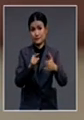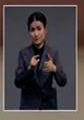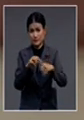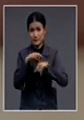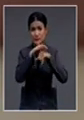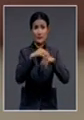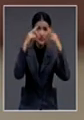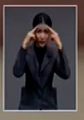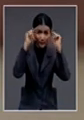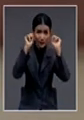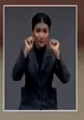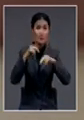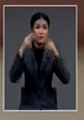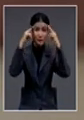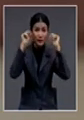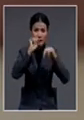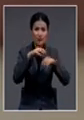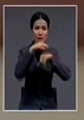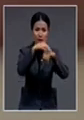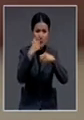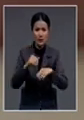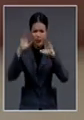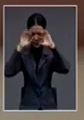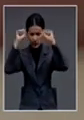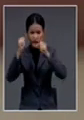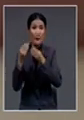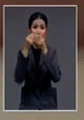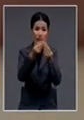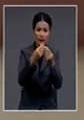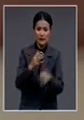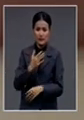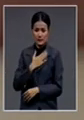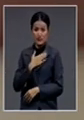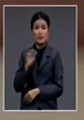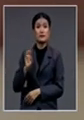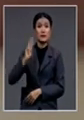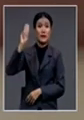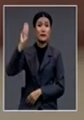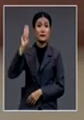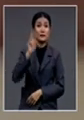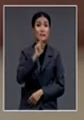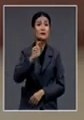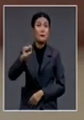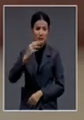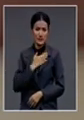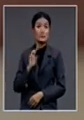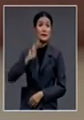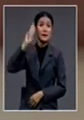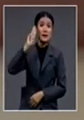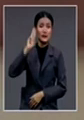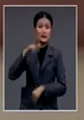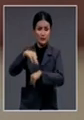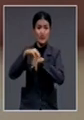ธานาธิบดีแฟรงค์วอลเตอร์สไตน์ไมเออร์ก่อนที่เธอจะสาบานตนเข้ารับตำแหน่งในรัฐสภาซึ่งนางเมอร์เคิลได้แถลงต่อที่